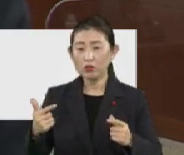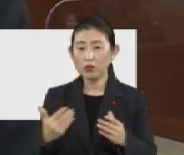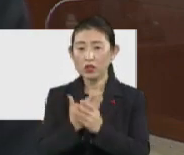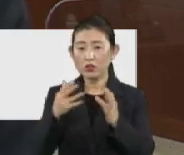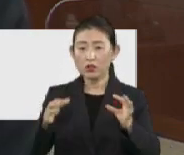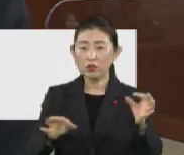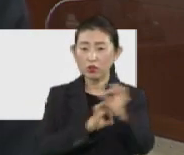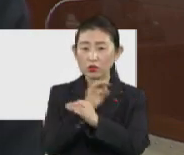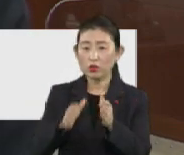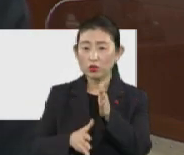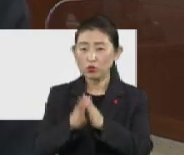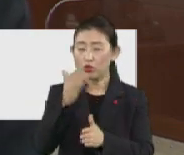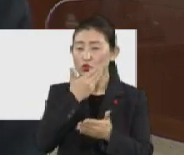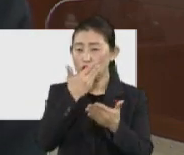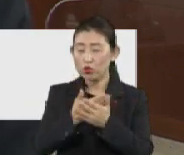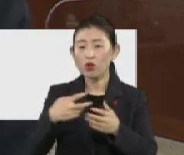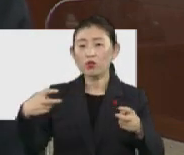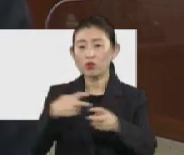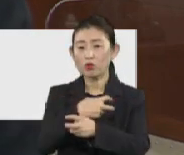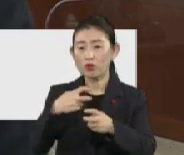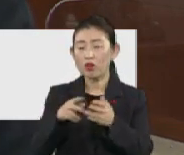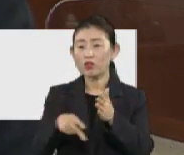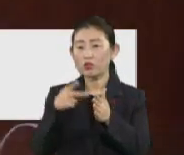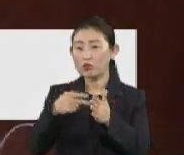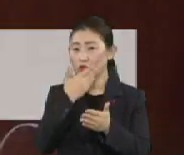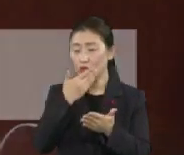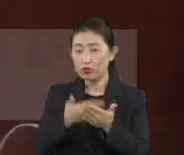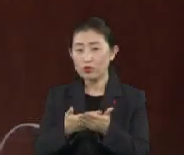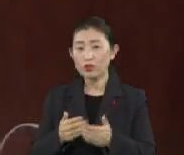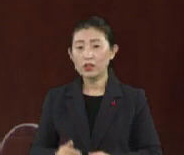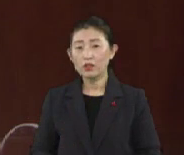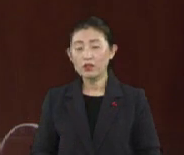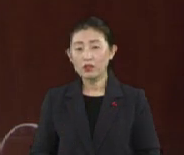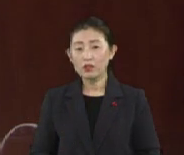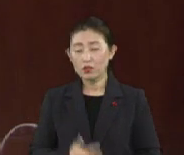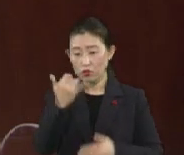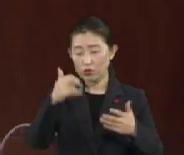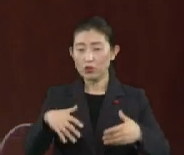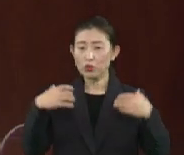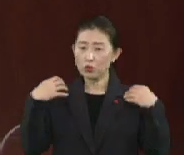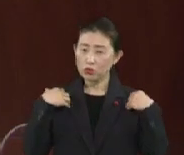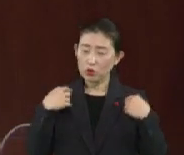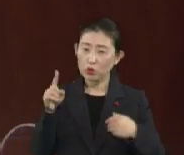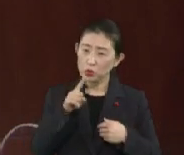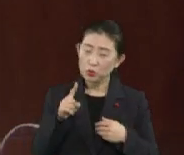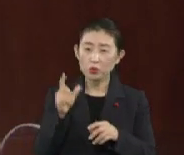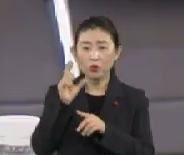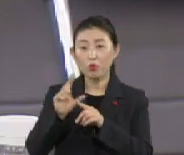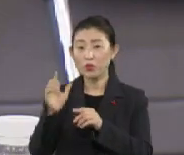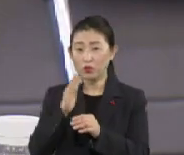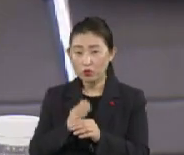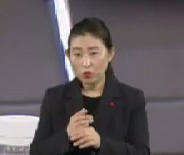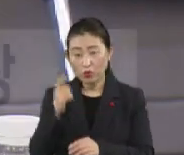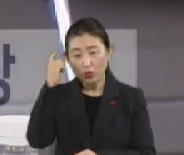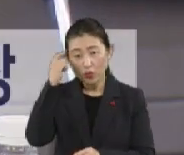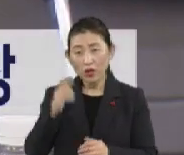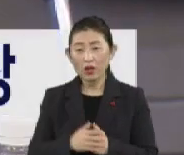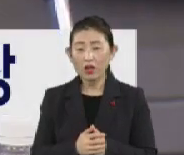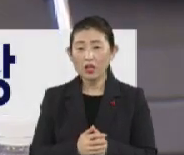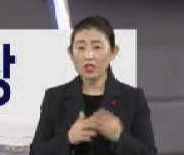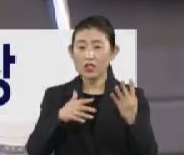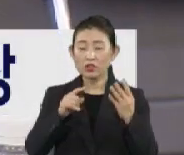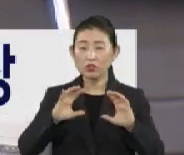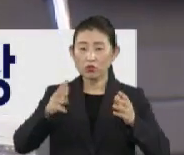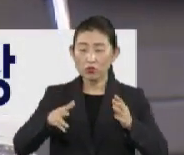있는 그런 중요한 광역교통 인프라라고 생각하시면 됩니다. 이에 대해 충남도는 다소 유보적인 입장입니다. 기존의